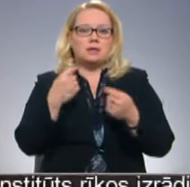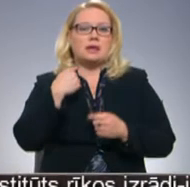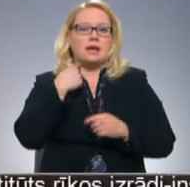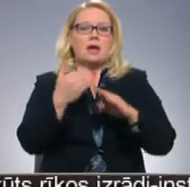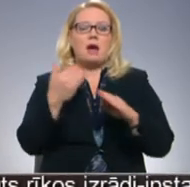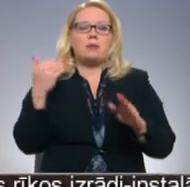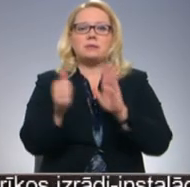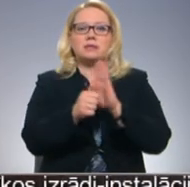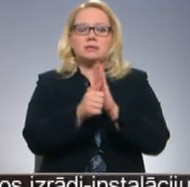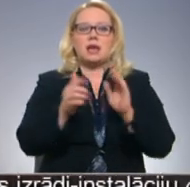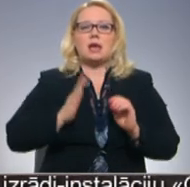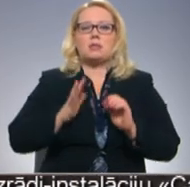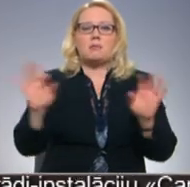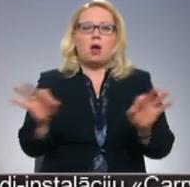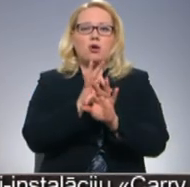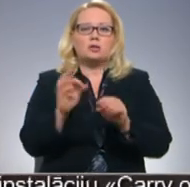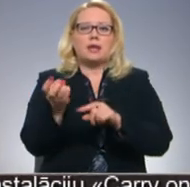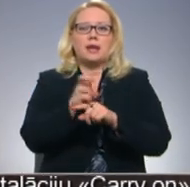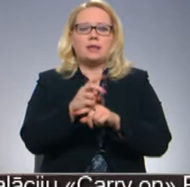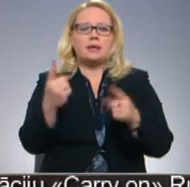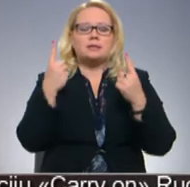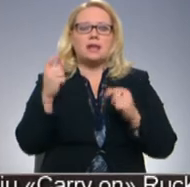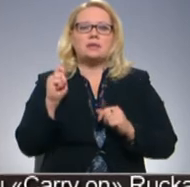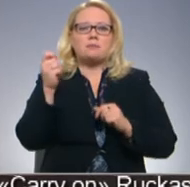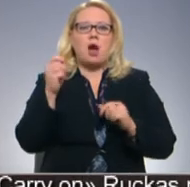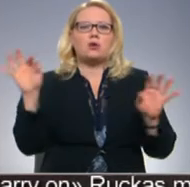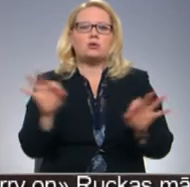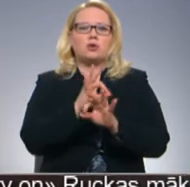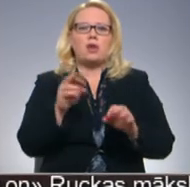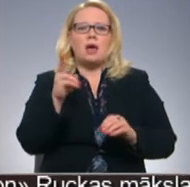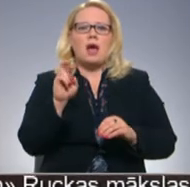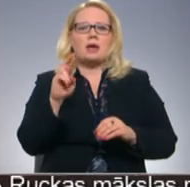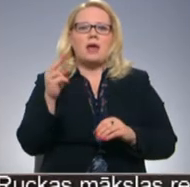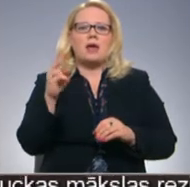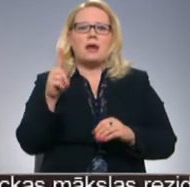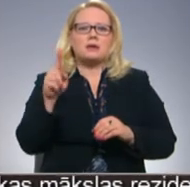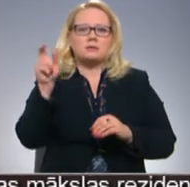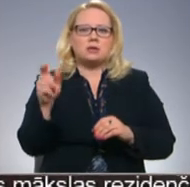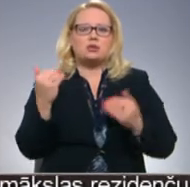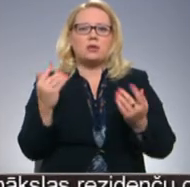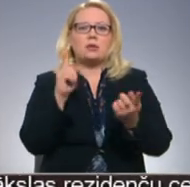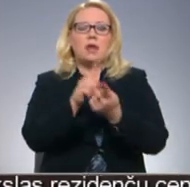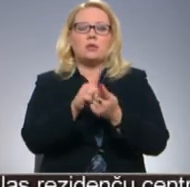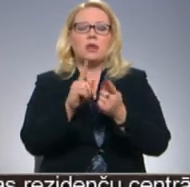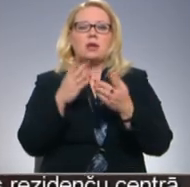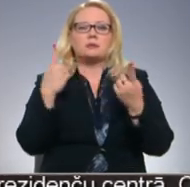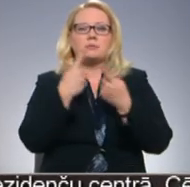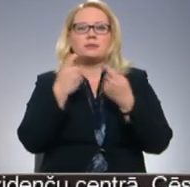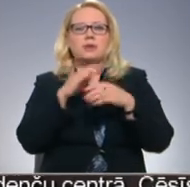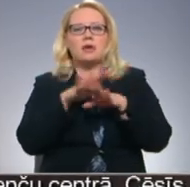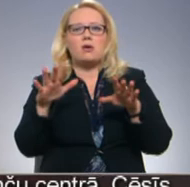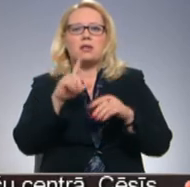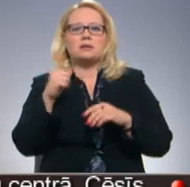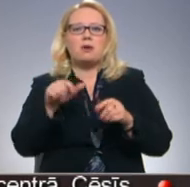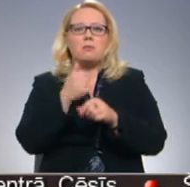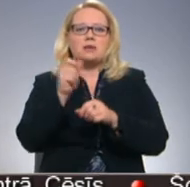Rīgā pirms sestdienu gaidāmā koncerta ieradies izcilais spāņu tenors José Carreras. Šodien, tikoties ar plašsaziņas līdzekļu pārstāvjiem, dziedātājs